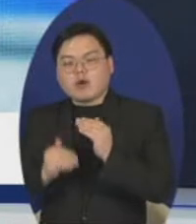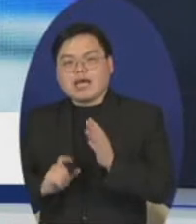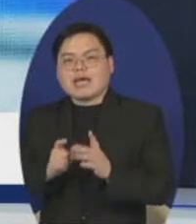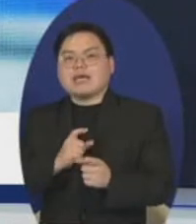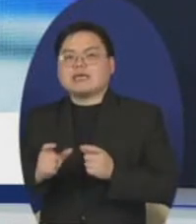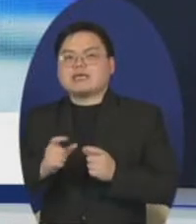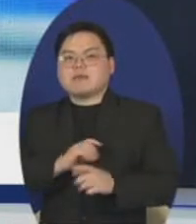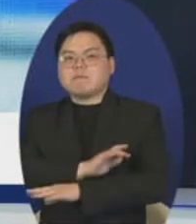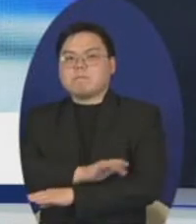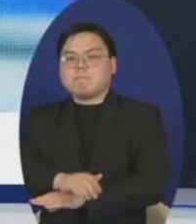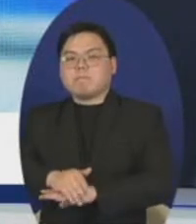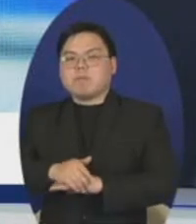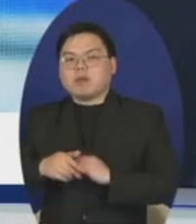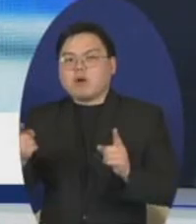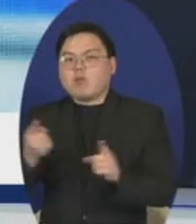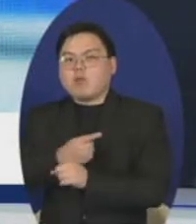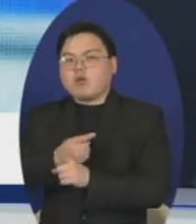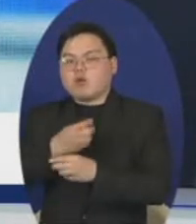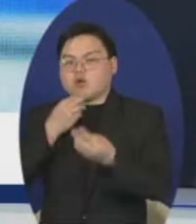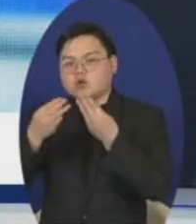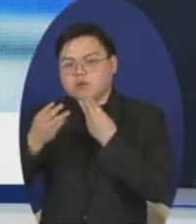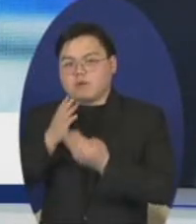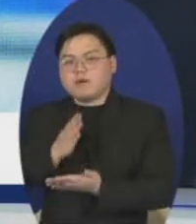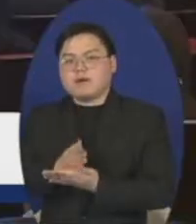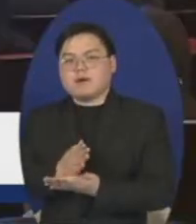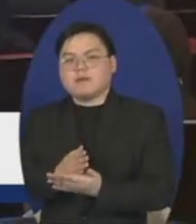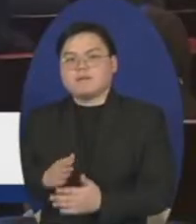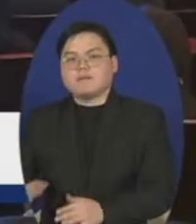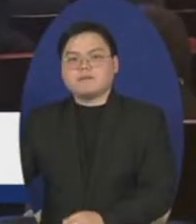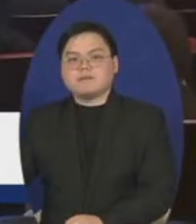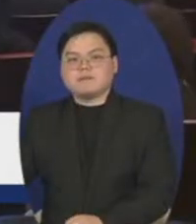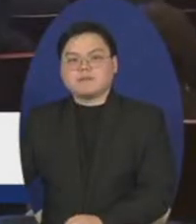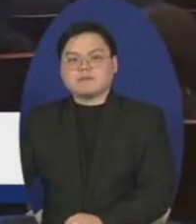даасан байдлыг алдагдуулсан гэж үзэж байна.